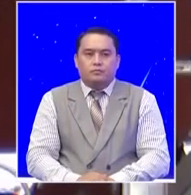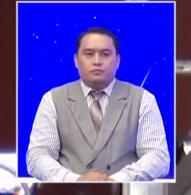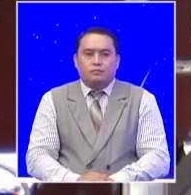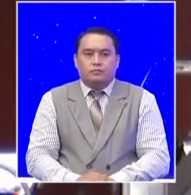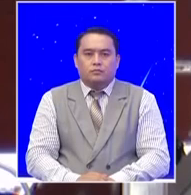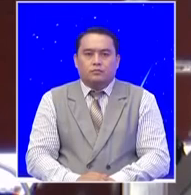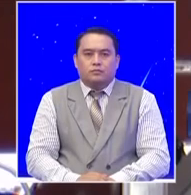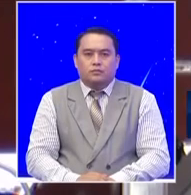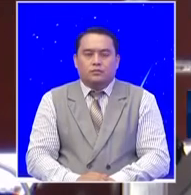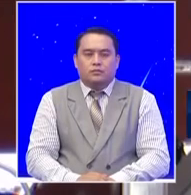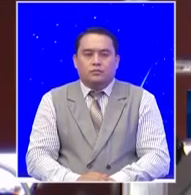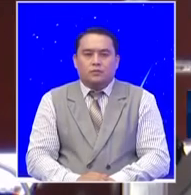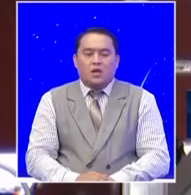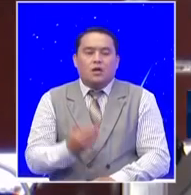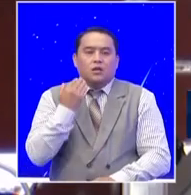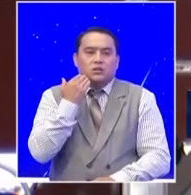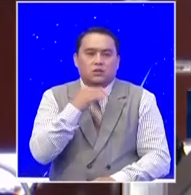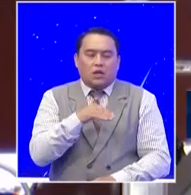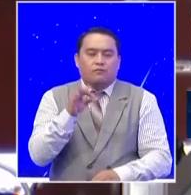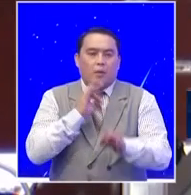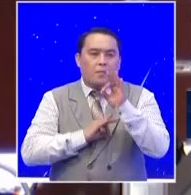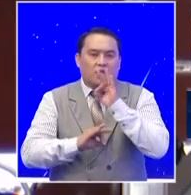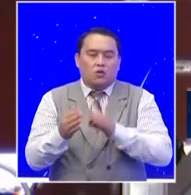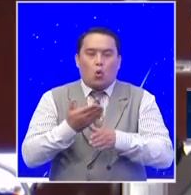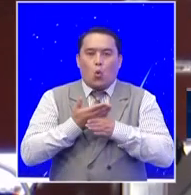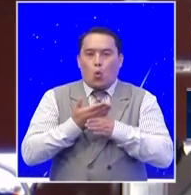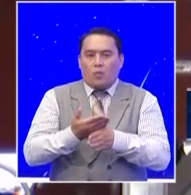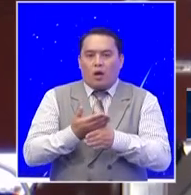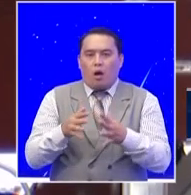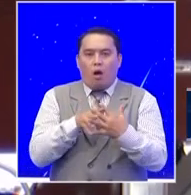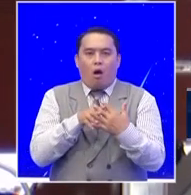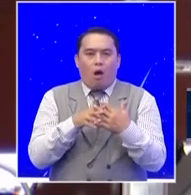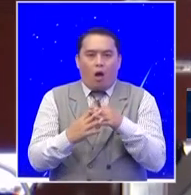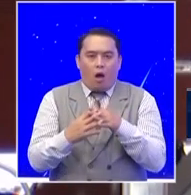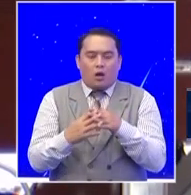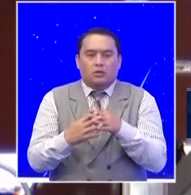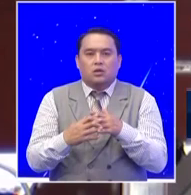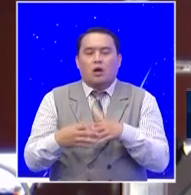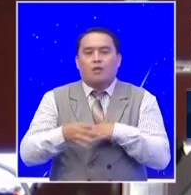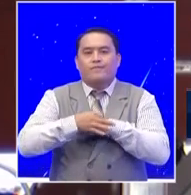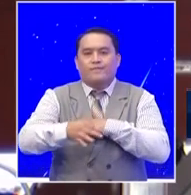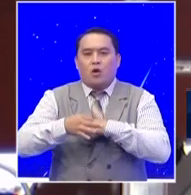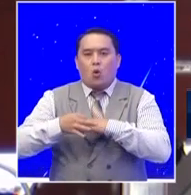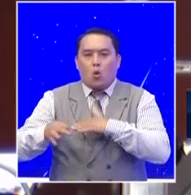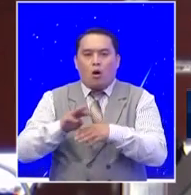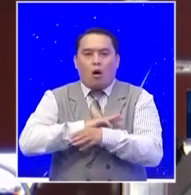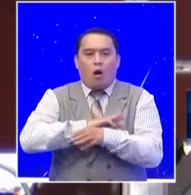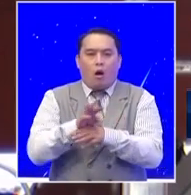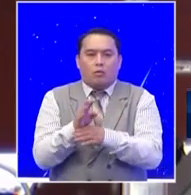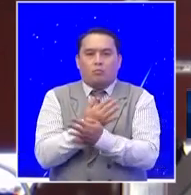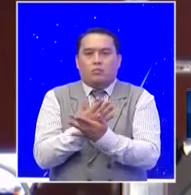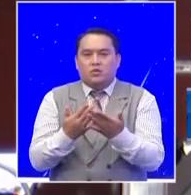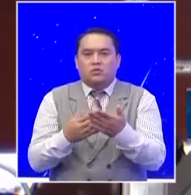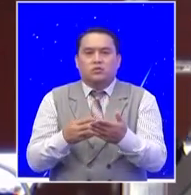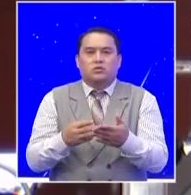Сапалы әрі қолжетімді толық көлемдегі медициналық көмекті әсіресе ауылдық елді мекендерді қамтамасыз ету бойынша бірқатар